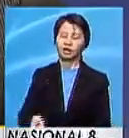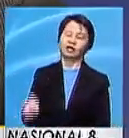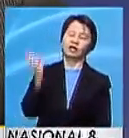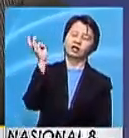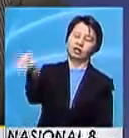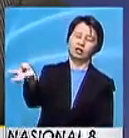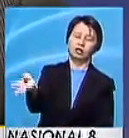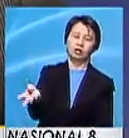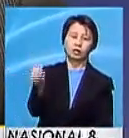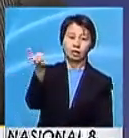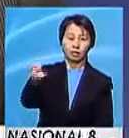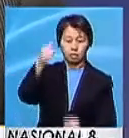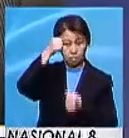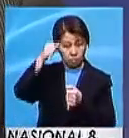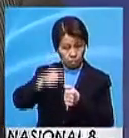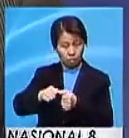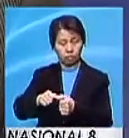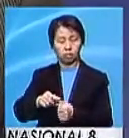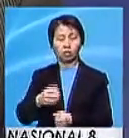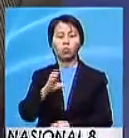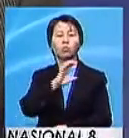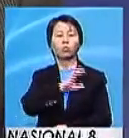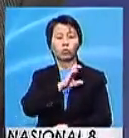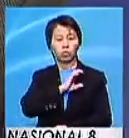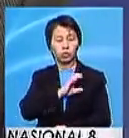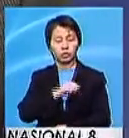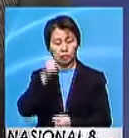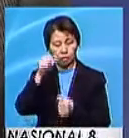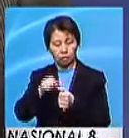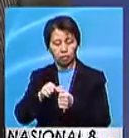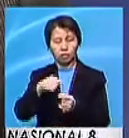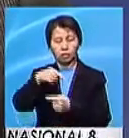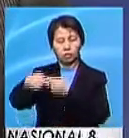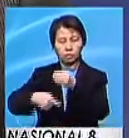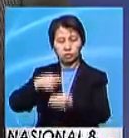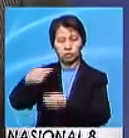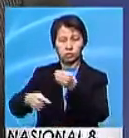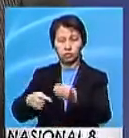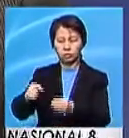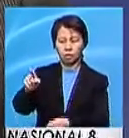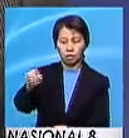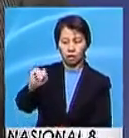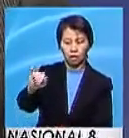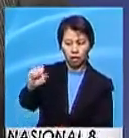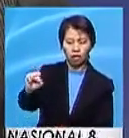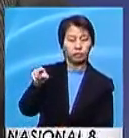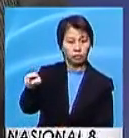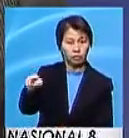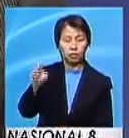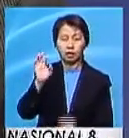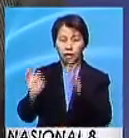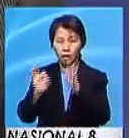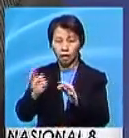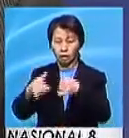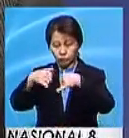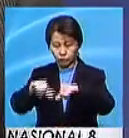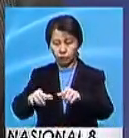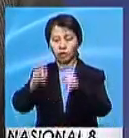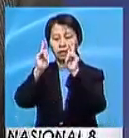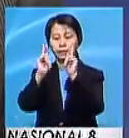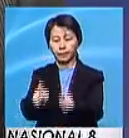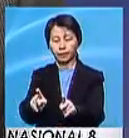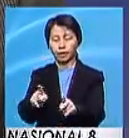memperlekehkan peringatan kita tentang threat daripada IS ini. Karena masih ada lagi pihak